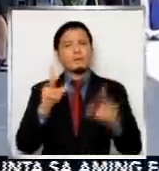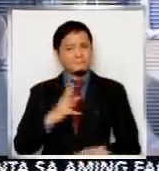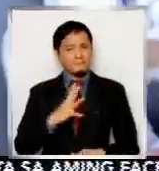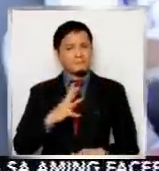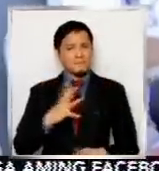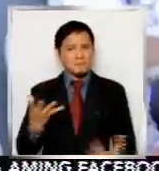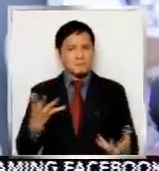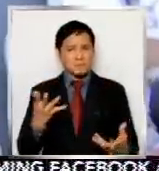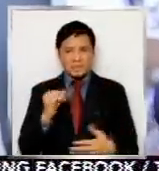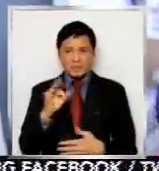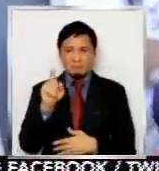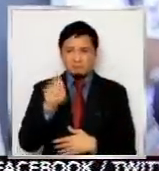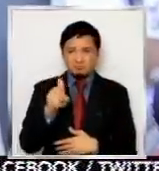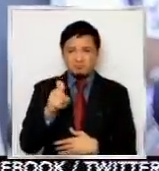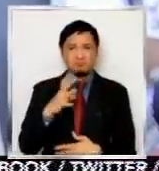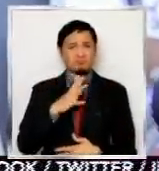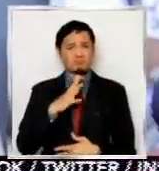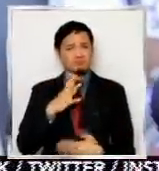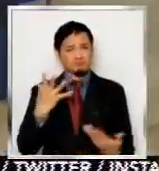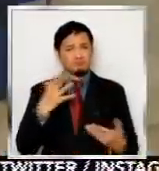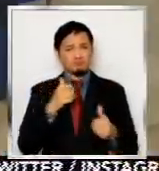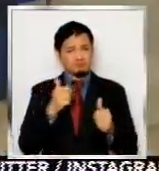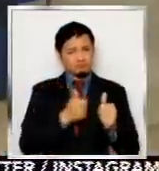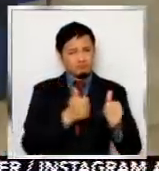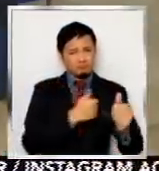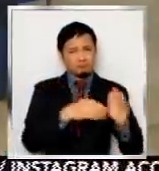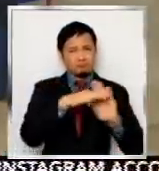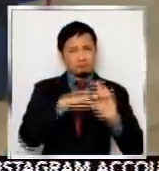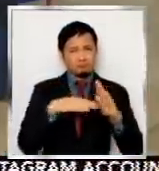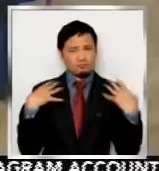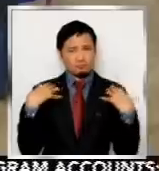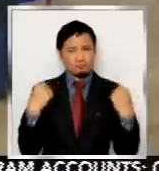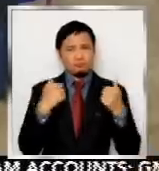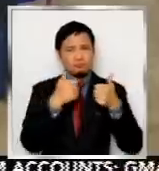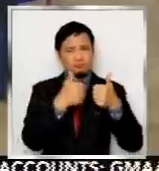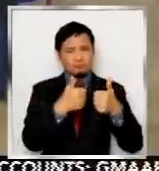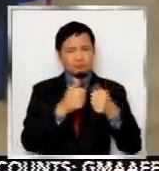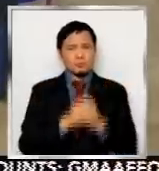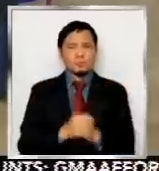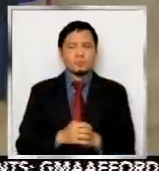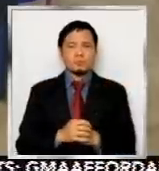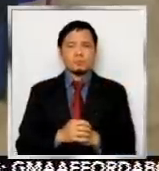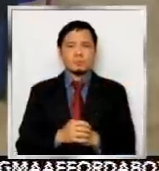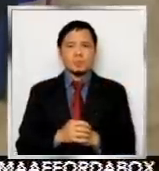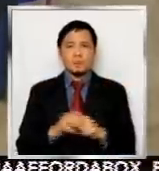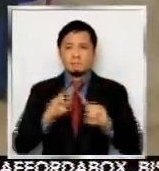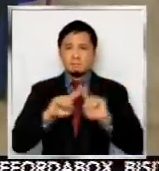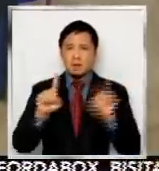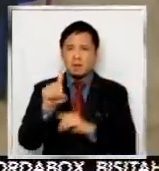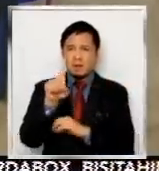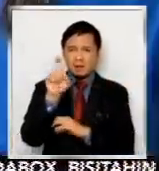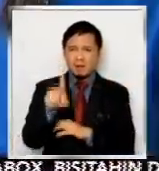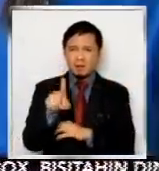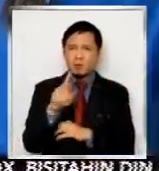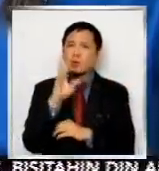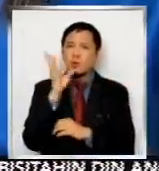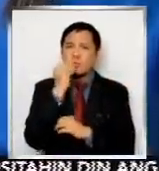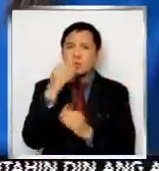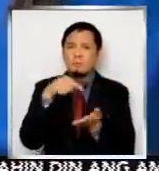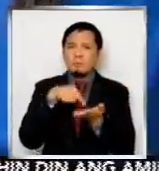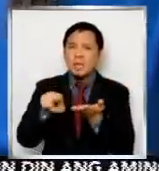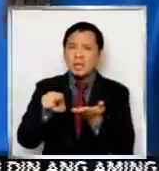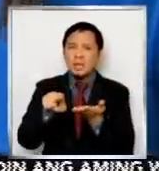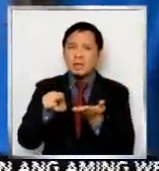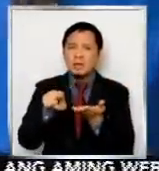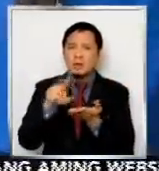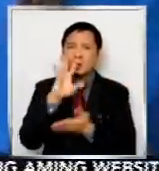ng kanilang mga health protocol. Pero ang tanong ko, sino magbabayad nun? Kasi yung 10 days